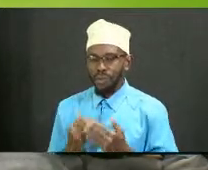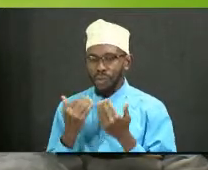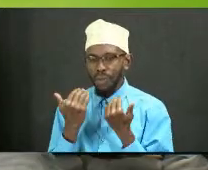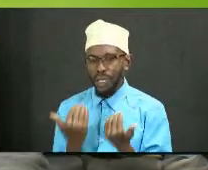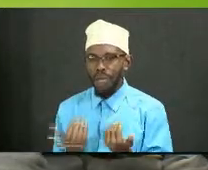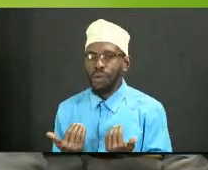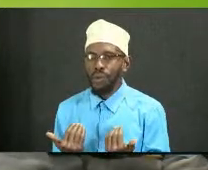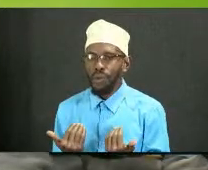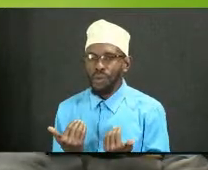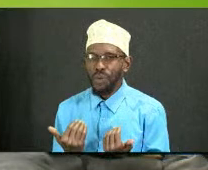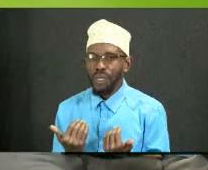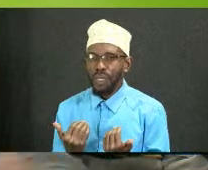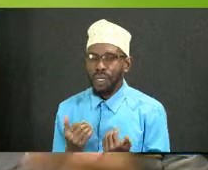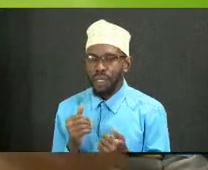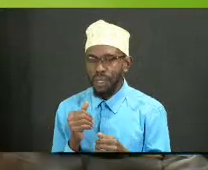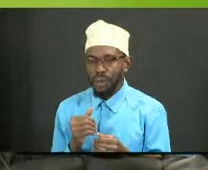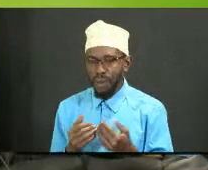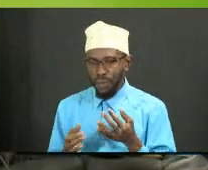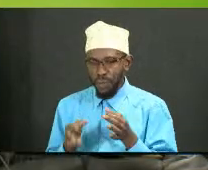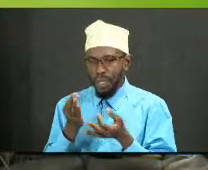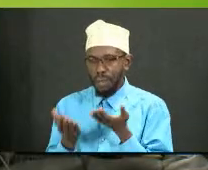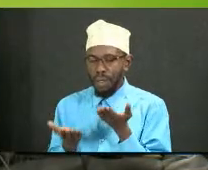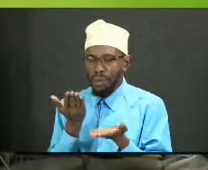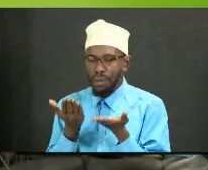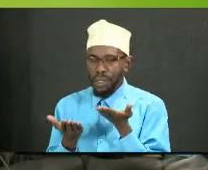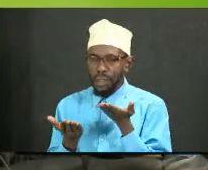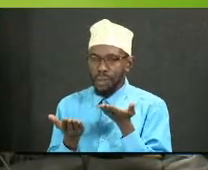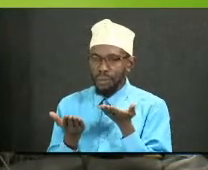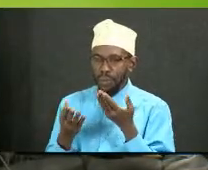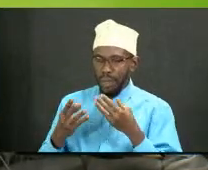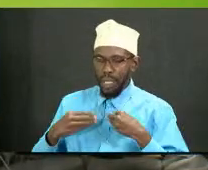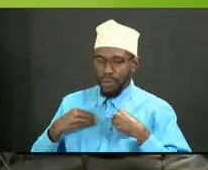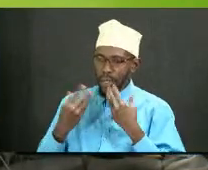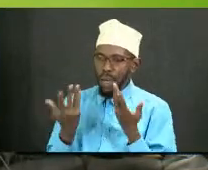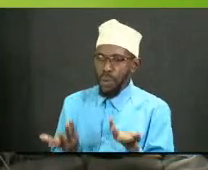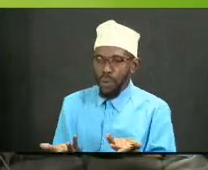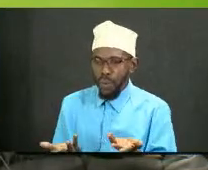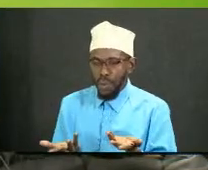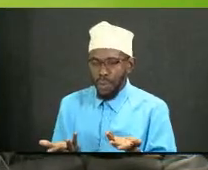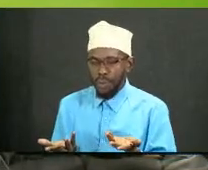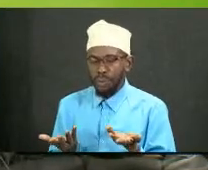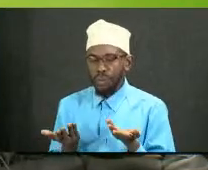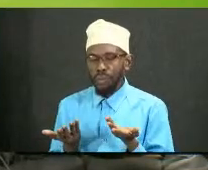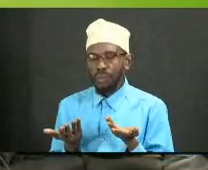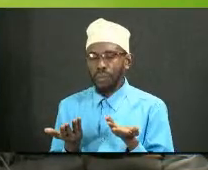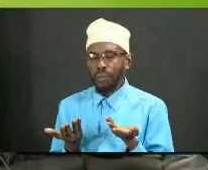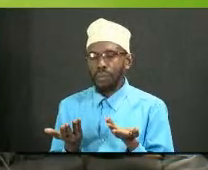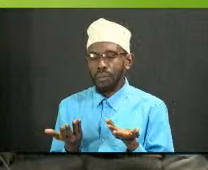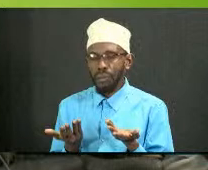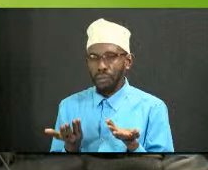Naam. Hamisa Rashid, pengine mtu anaweza kukubali vipi au kuweza